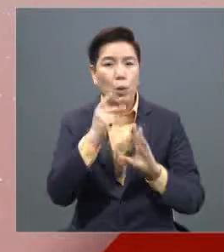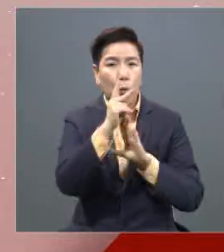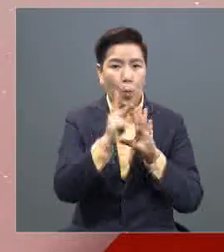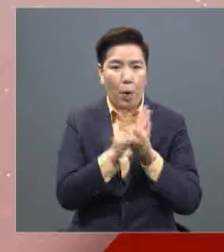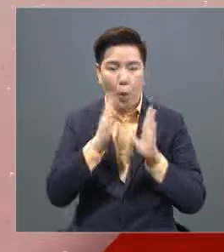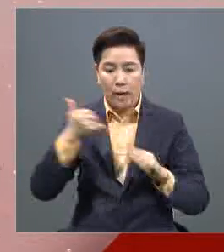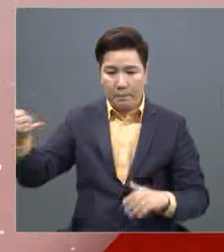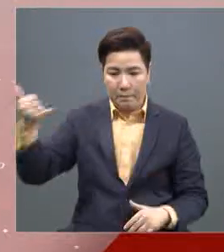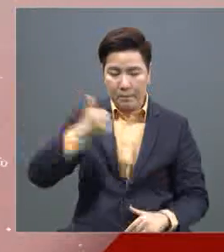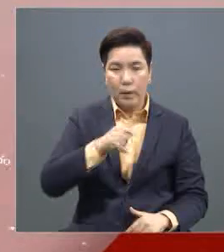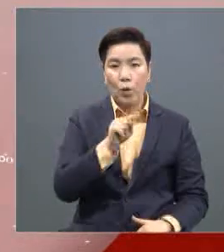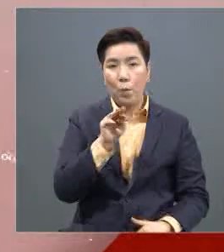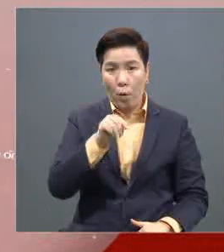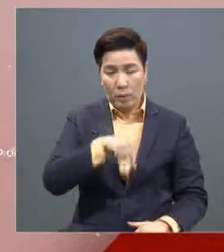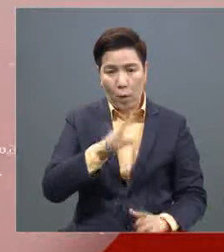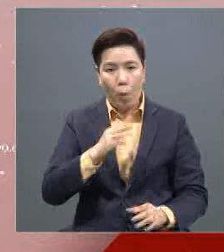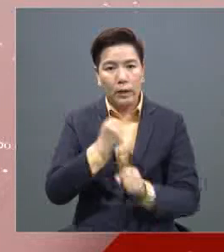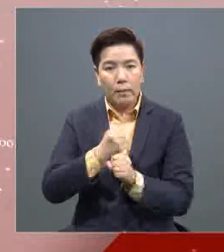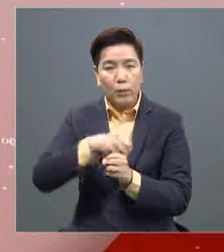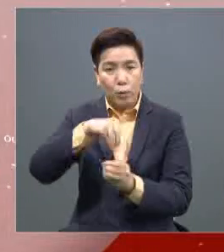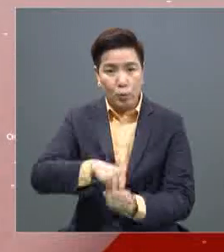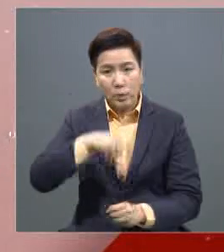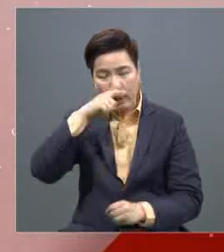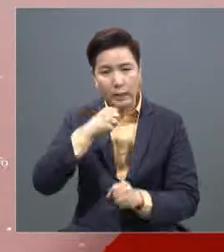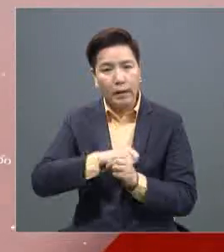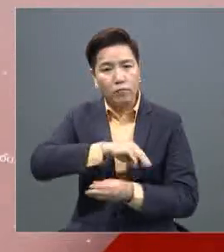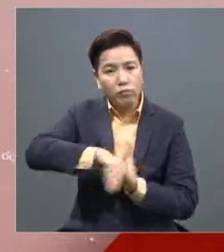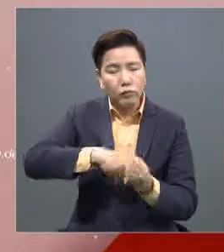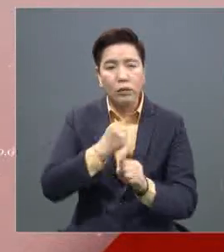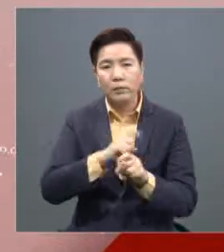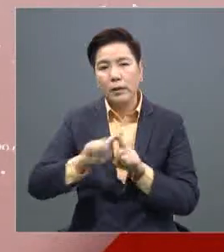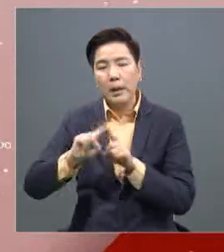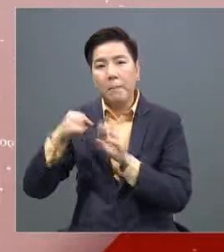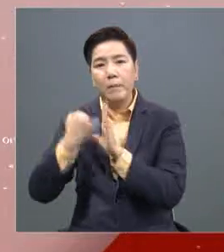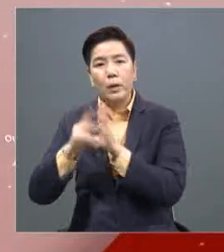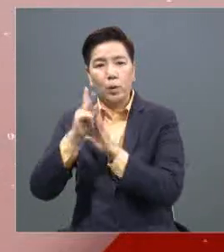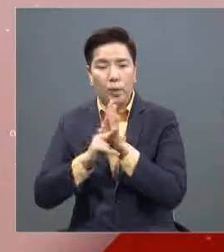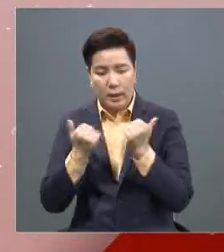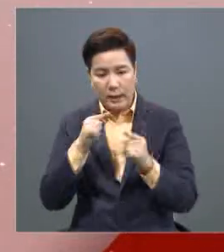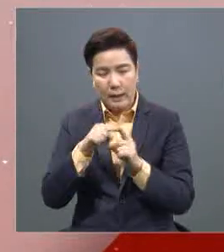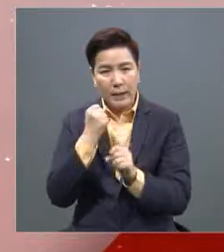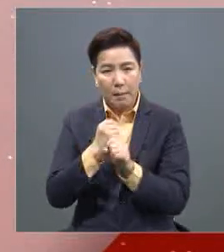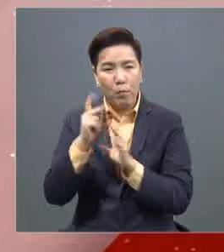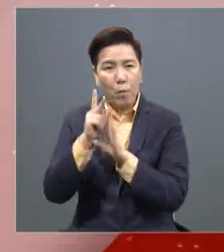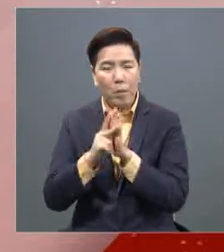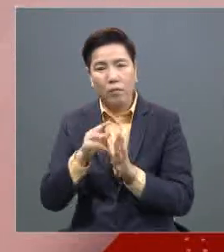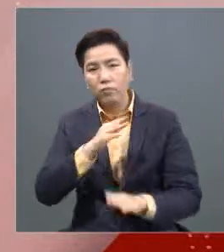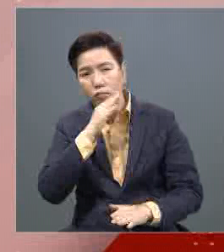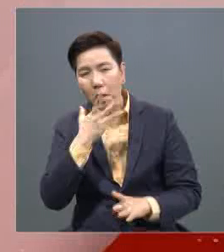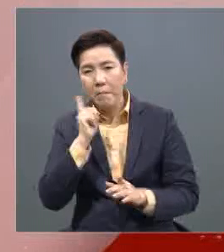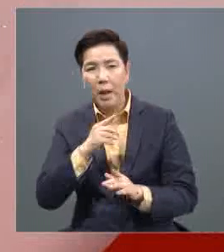ยคนเข้าเมืองการทำงานของคนต่างด้าวการประกอบกิจการหรือธุรกิจผิดกฎหมายการทำนิติกรรมอำพรางหรือว่